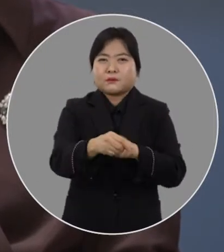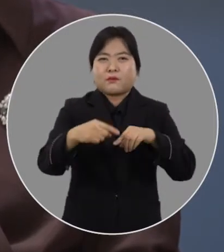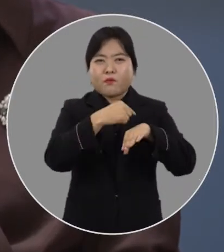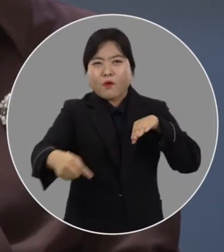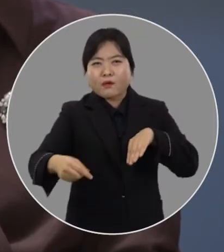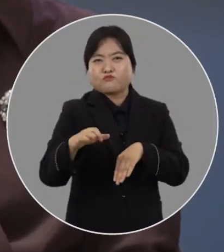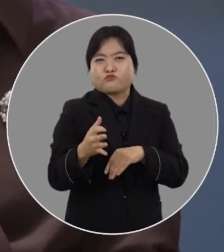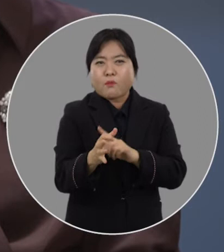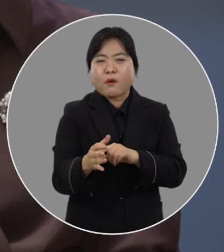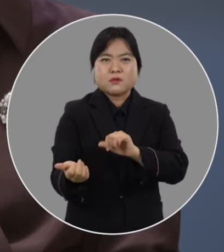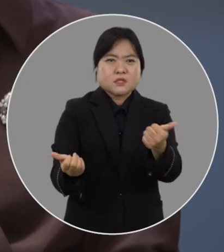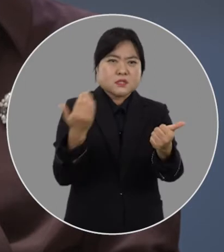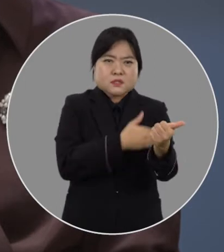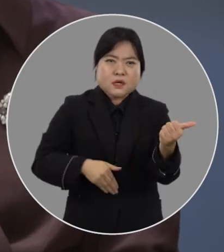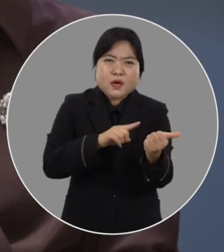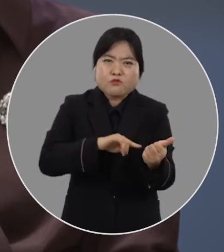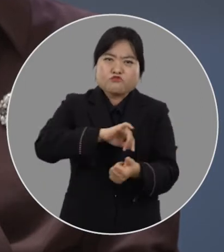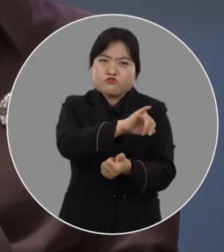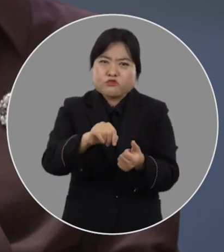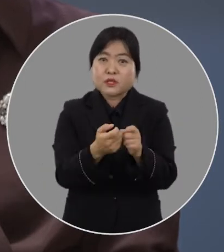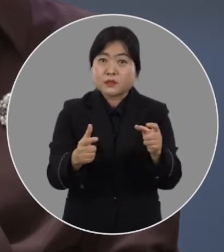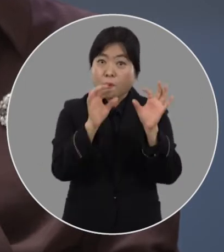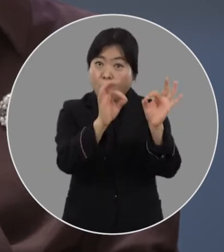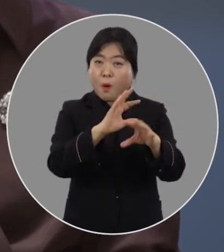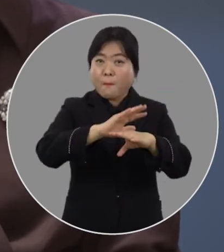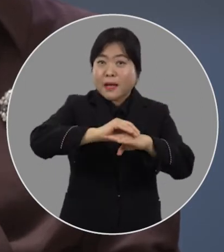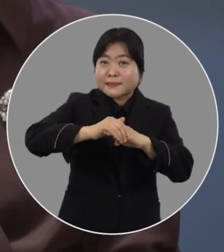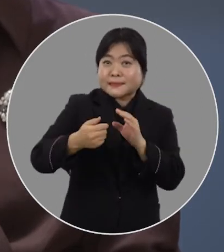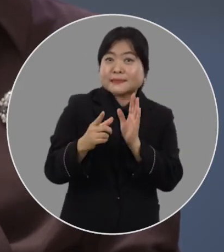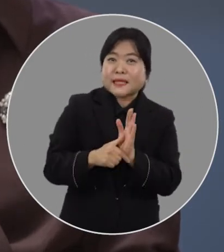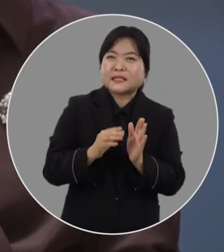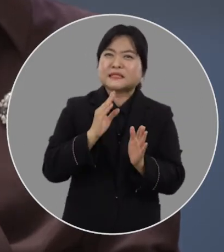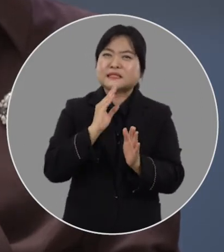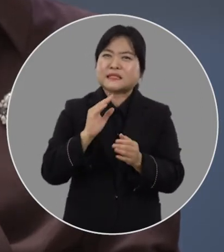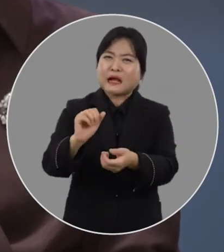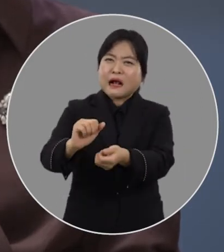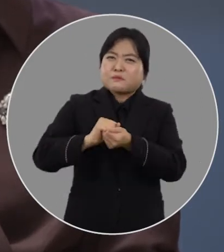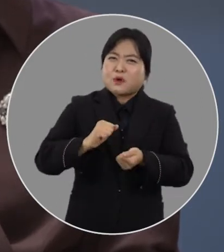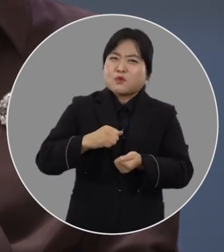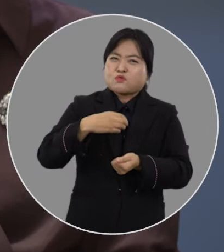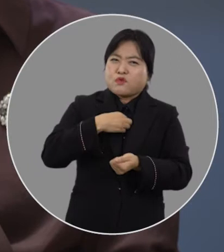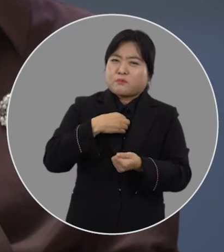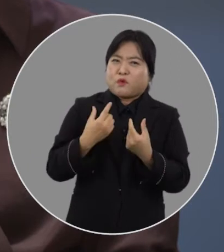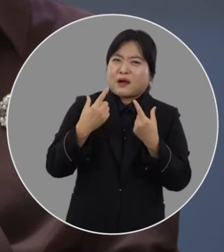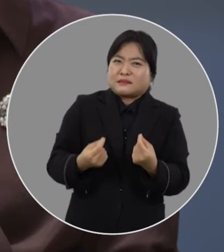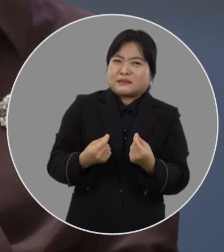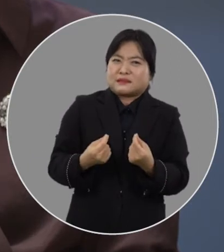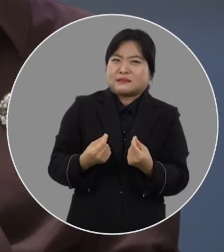혈액, 소변, 시체, 구더기 등을 보거나 만질 때 실제 감염 위험이 있을 때 나오는